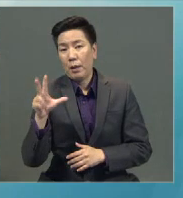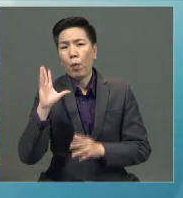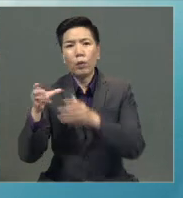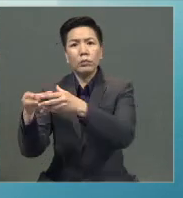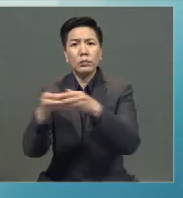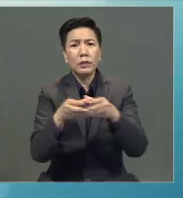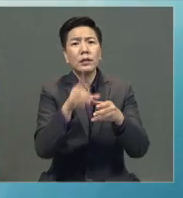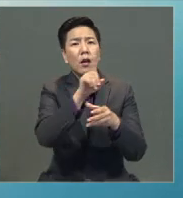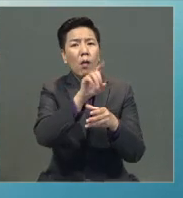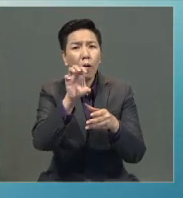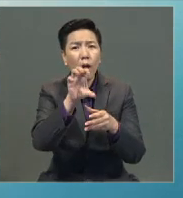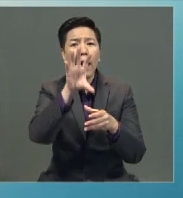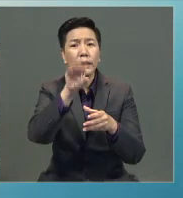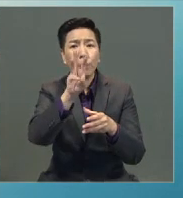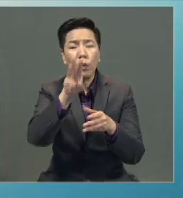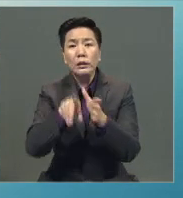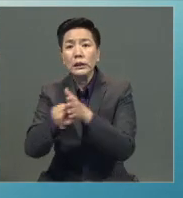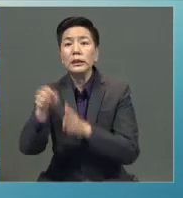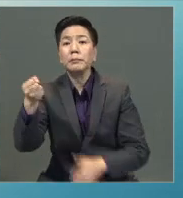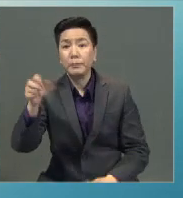นะครับติดเชื้อแค่สิบสามคนแต่คนเดินทางมาแค่156